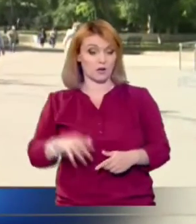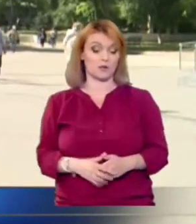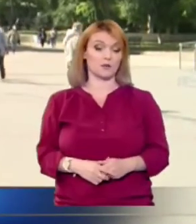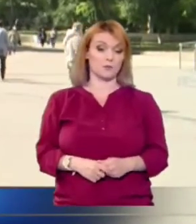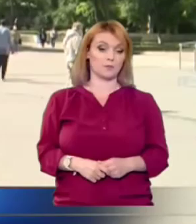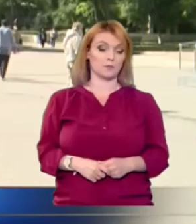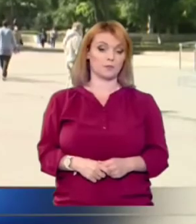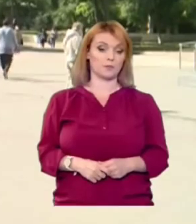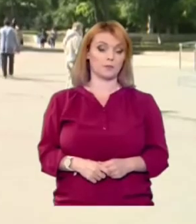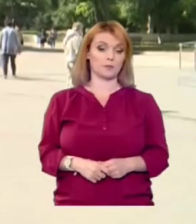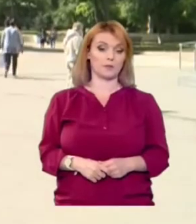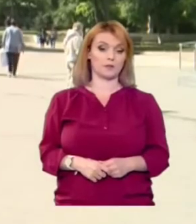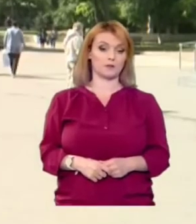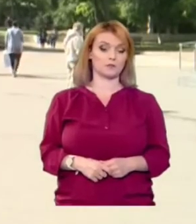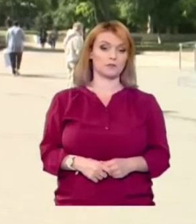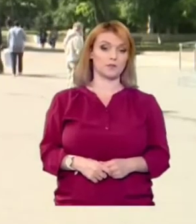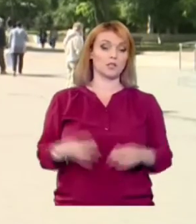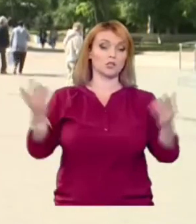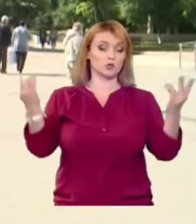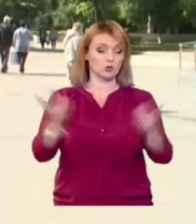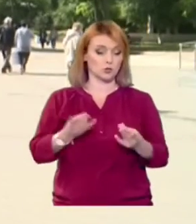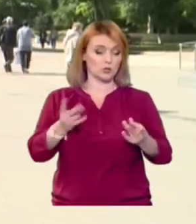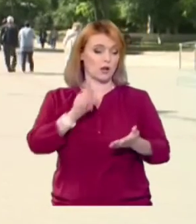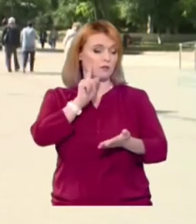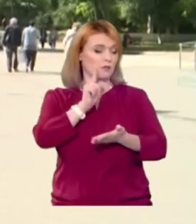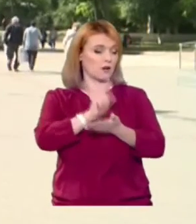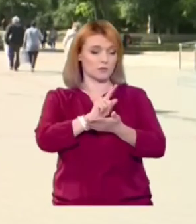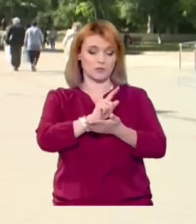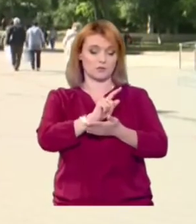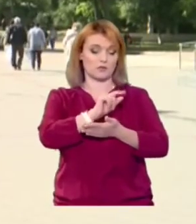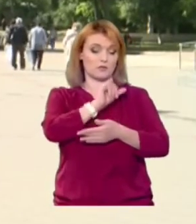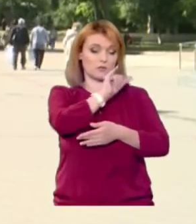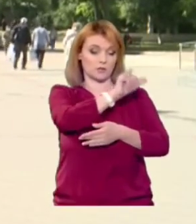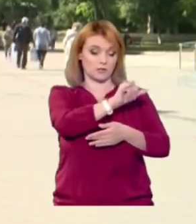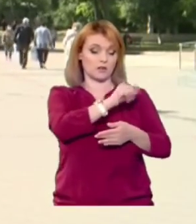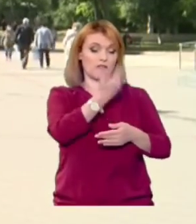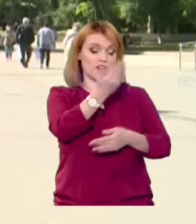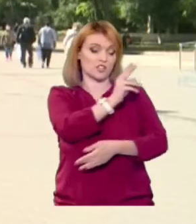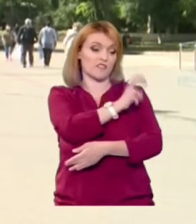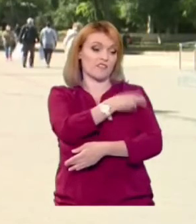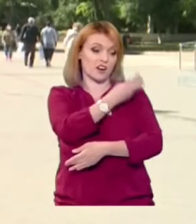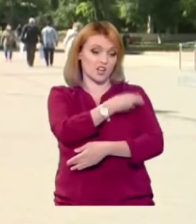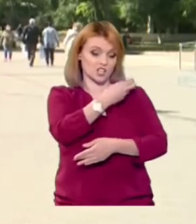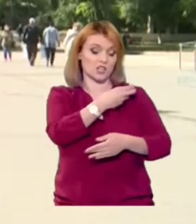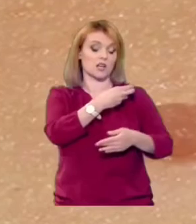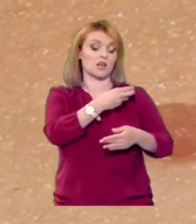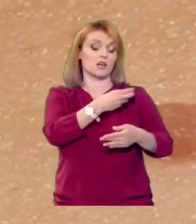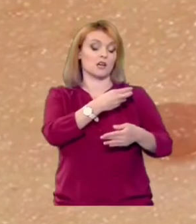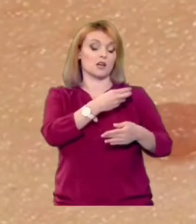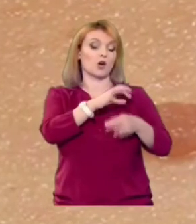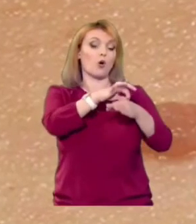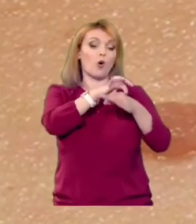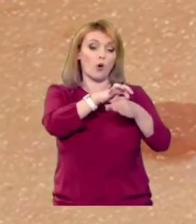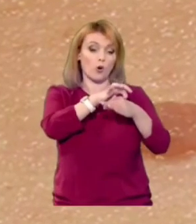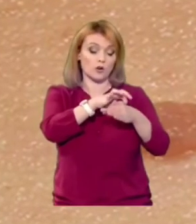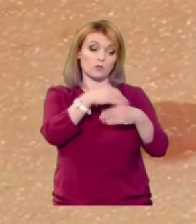corp la dumneavoastră, deci numai decât adresați-vă, vă rog, la medicul dermatolog. El o să vă consulte, fiindcă